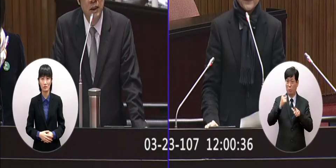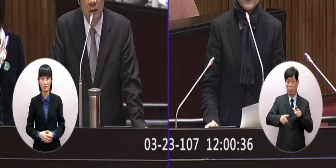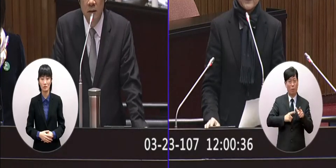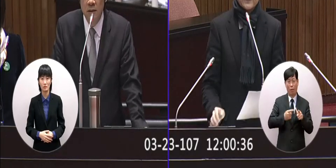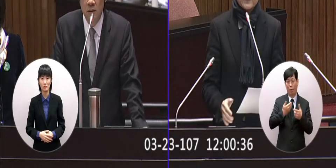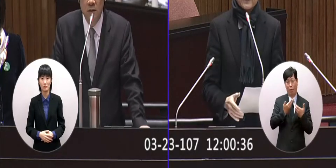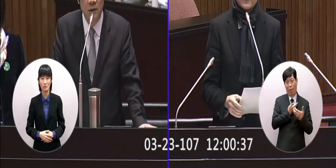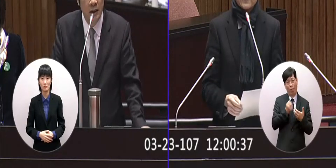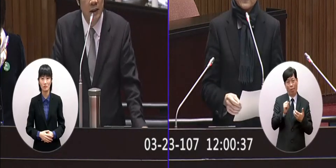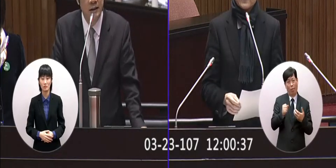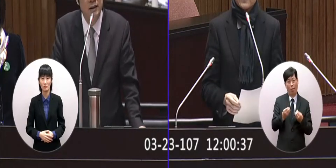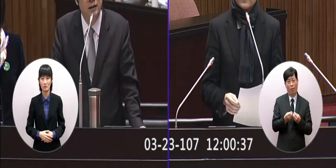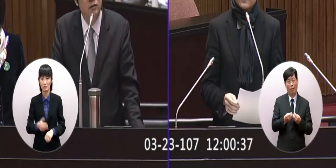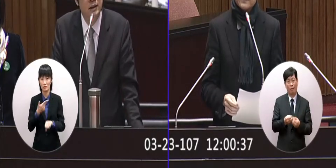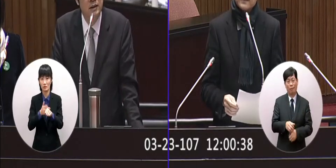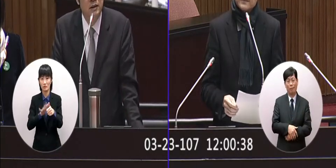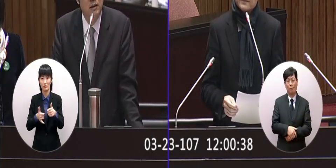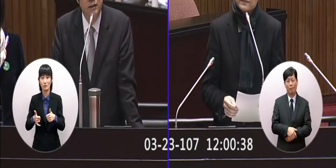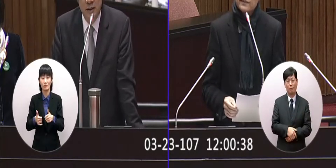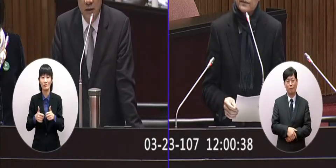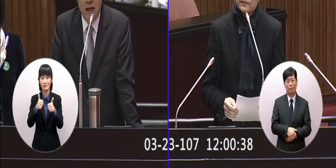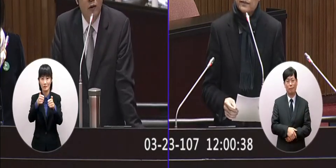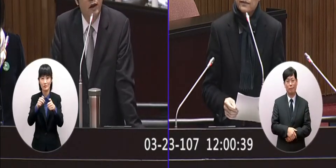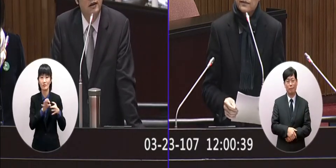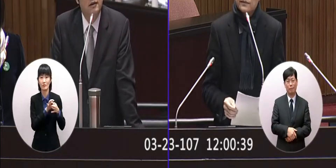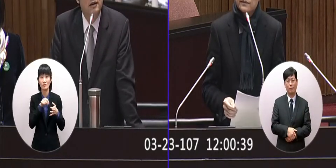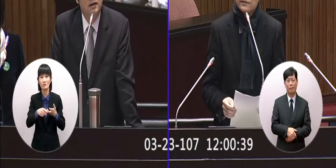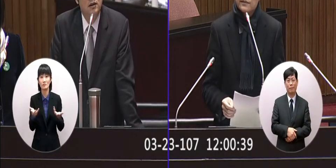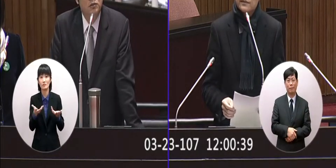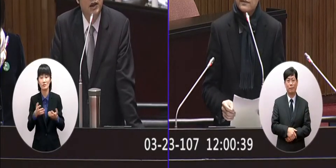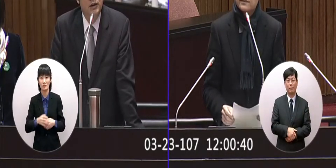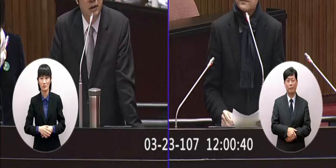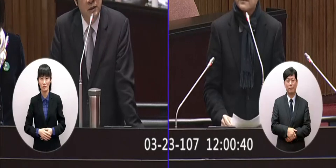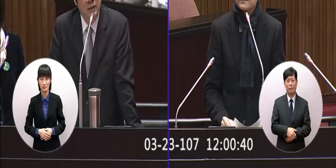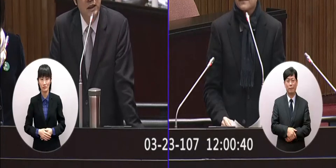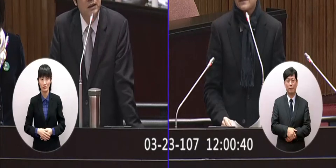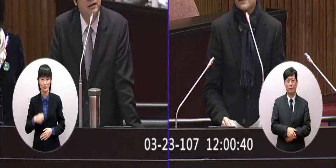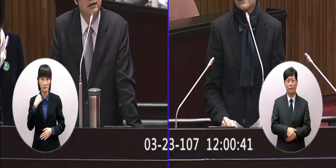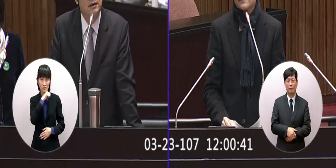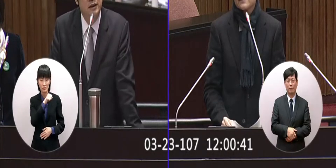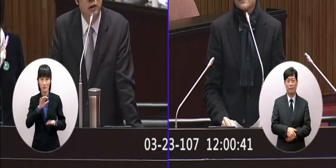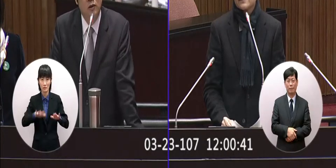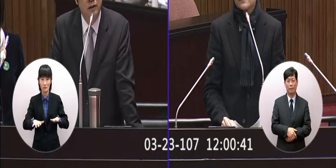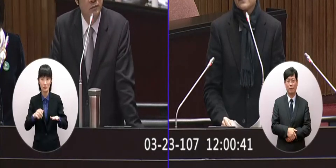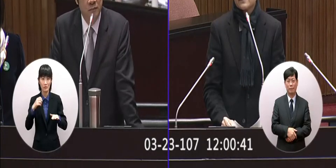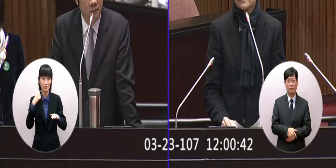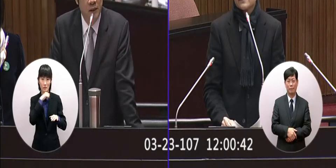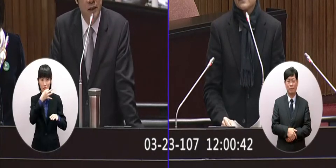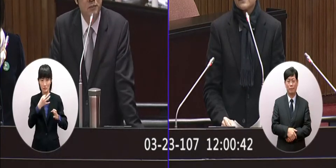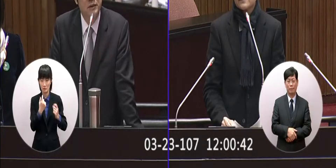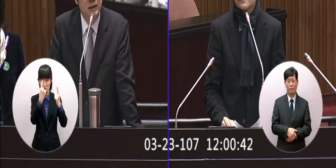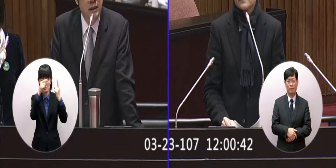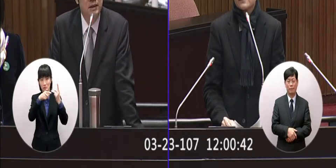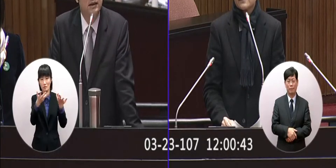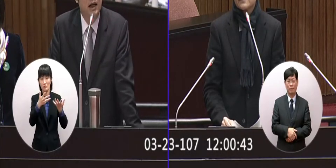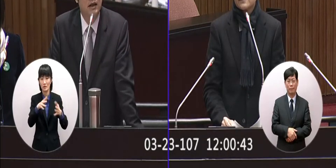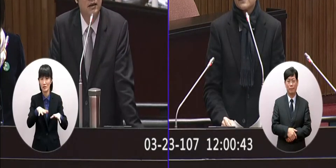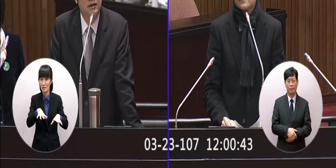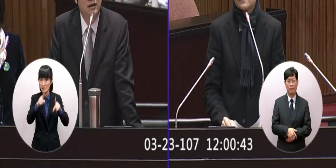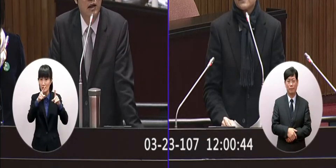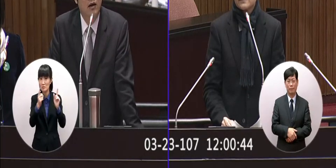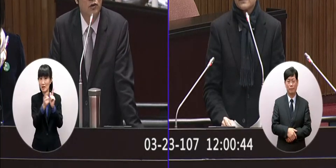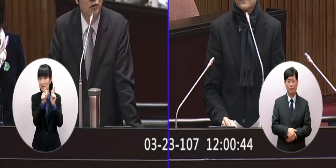呢。 这个罗委员，感谢您关心哈，因为其实台湾面临台币升值的情况，这个也不是第一